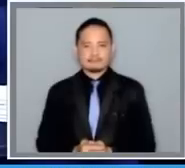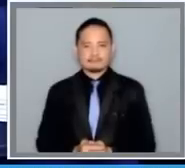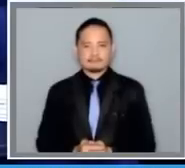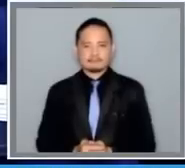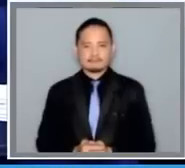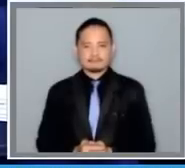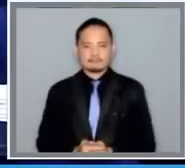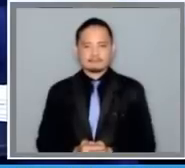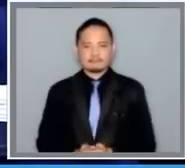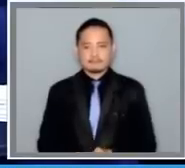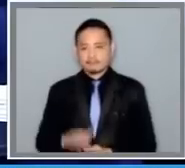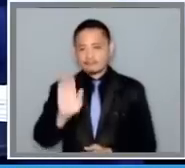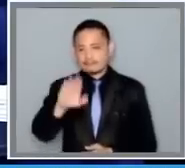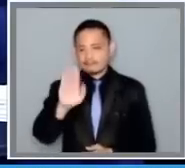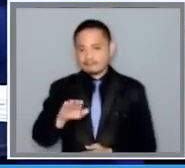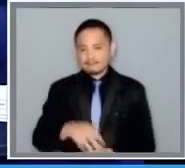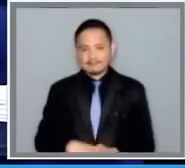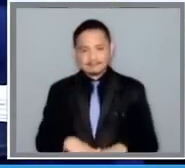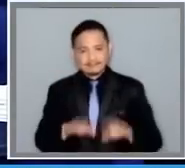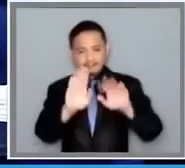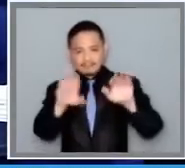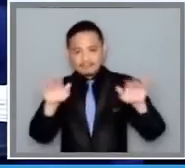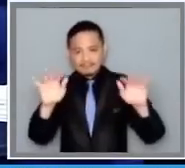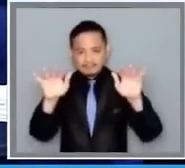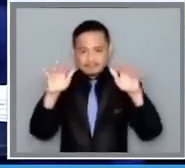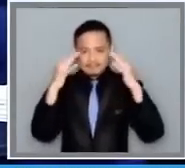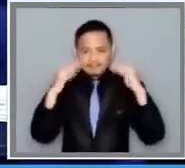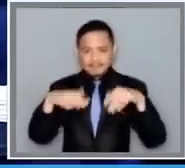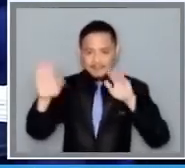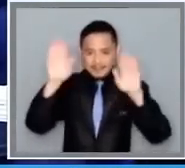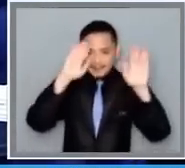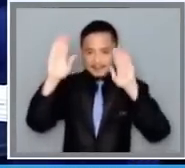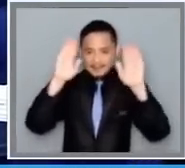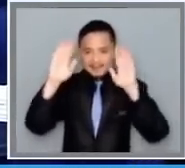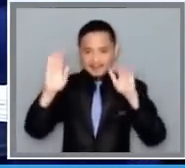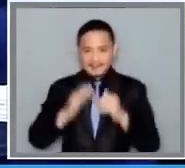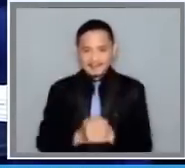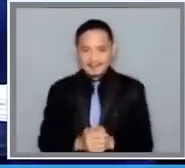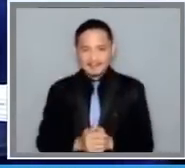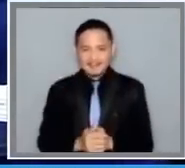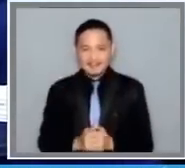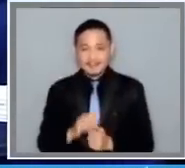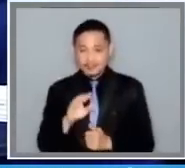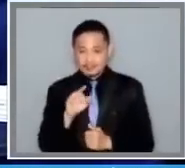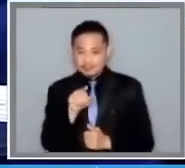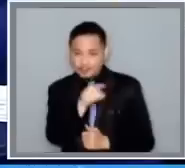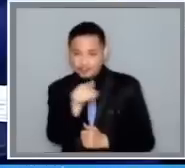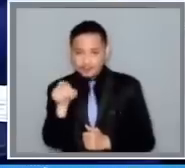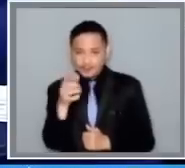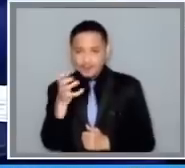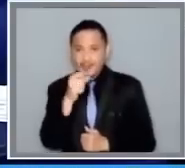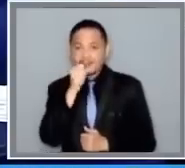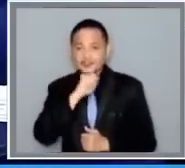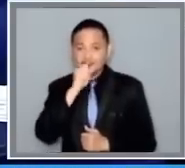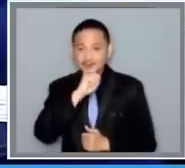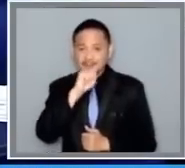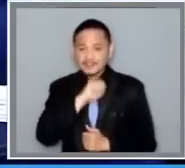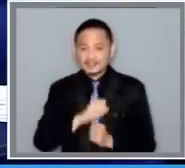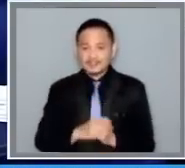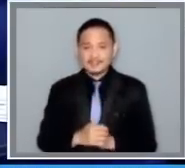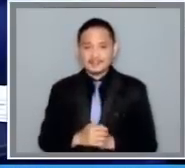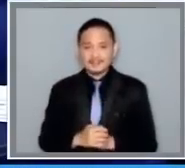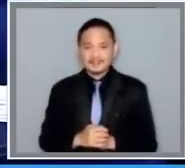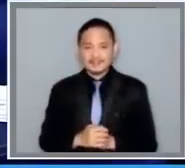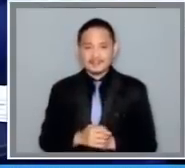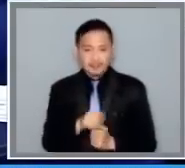Eto na mga kapitbahay! Hi. Sinong gusto ng ice cream? Eto ho, yun nga lang ha. Eh, gusto